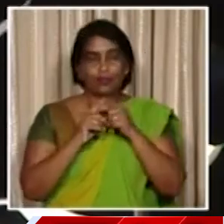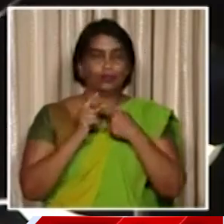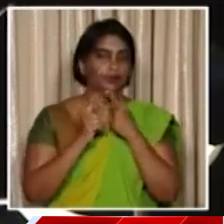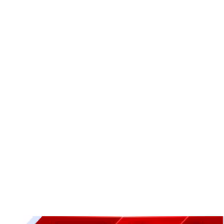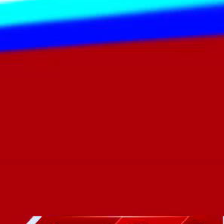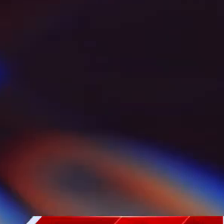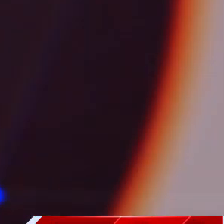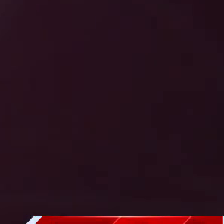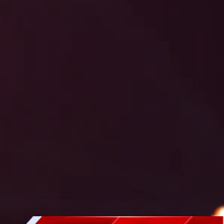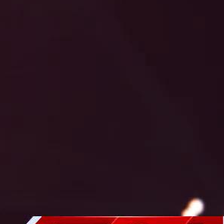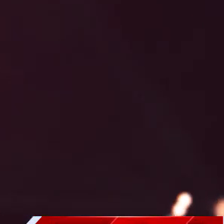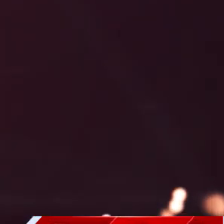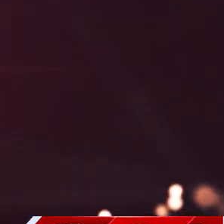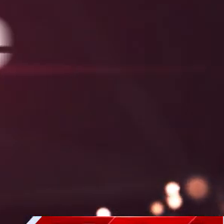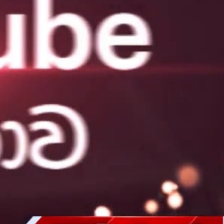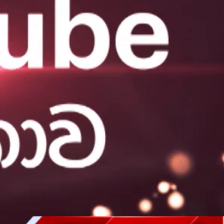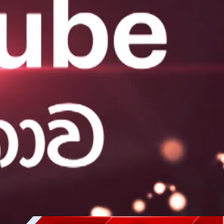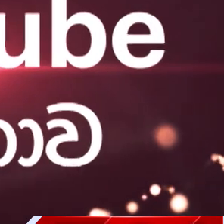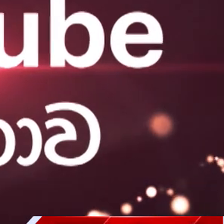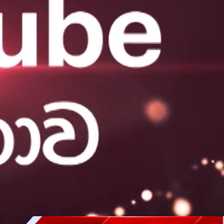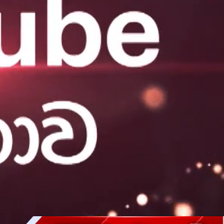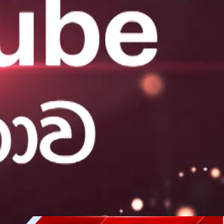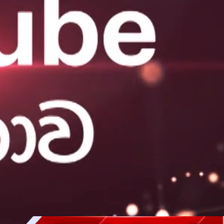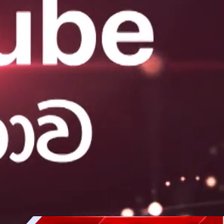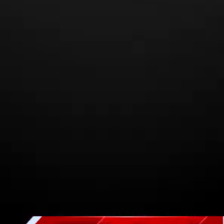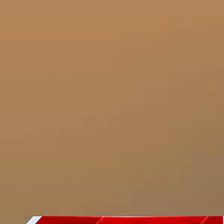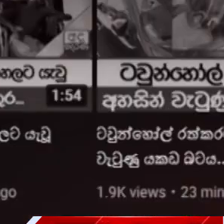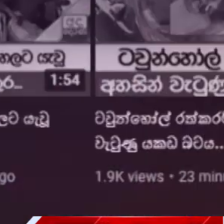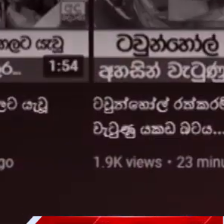තිබෙන්නේ. අද දෙරණ YouTube